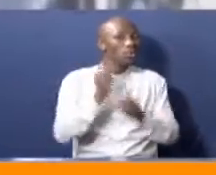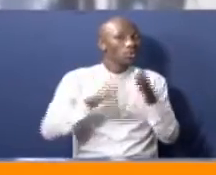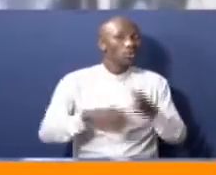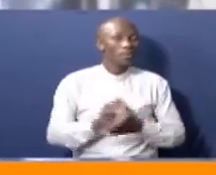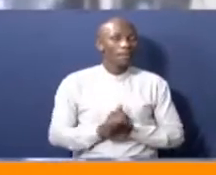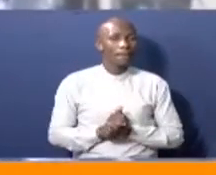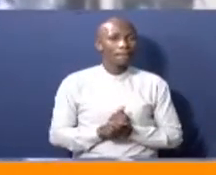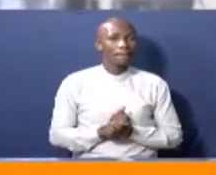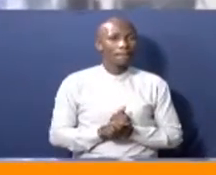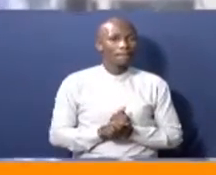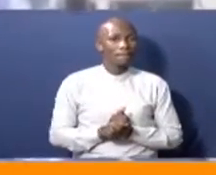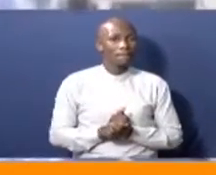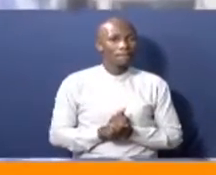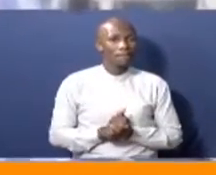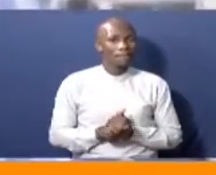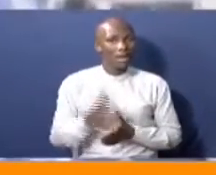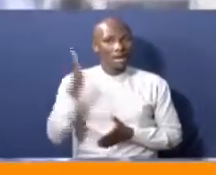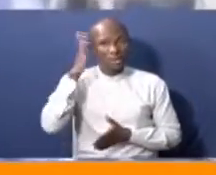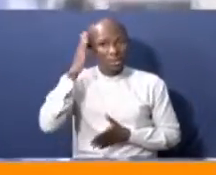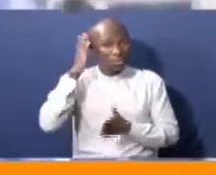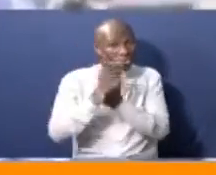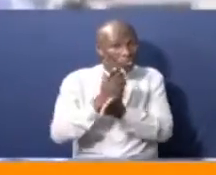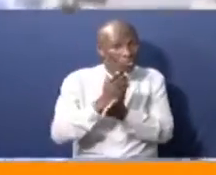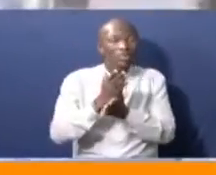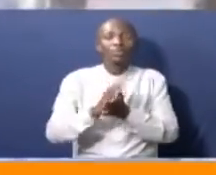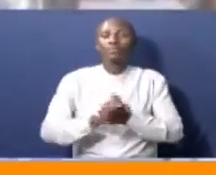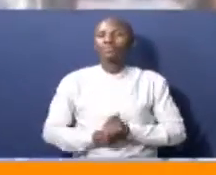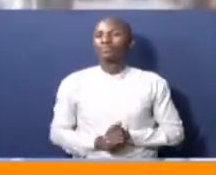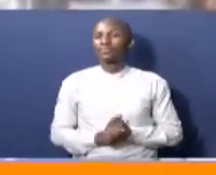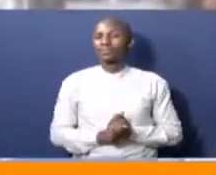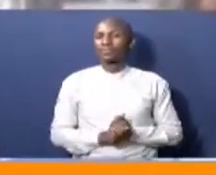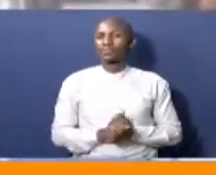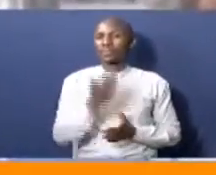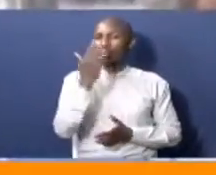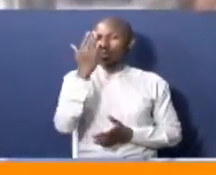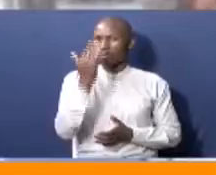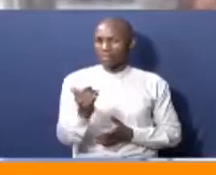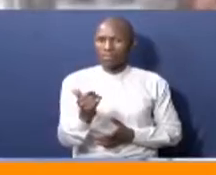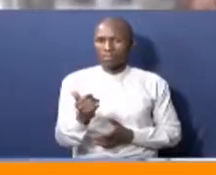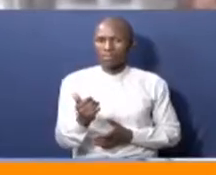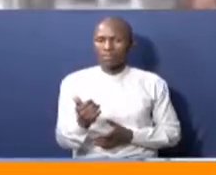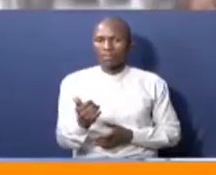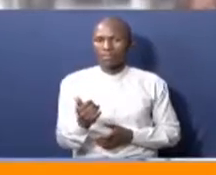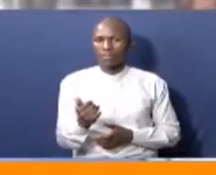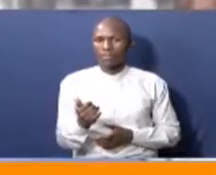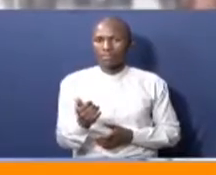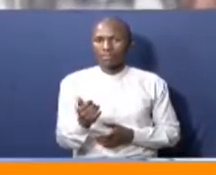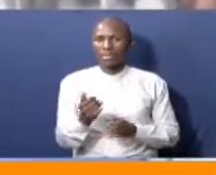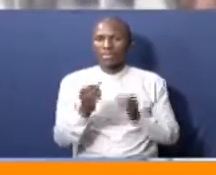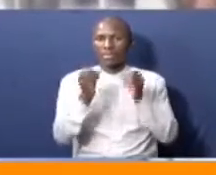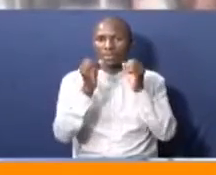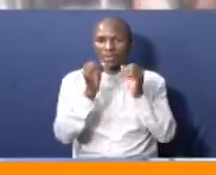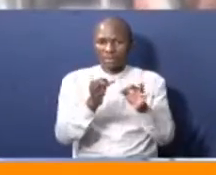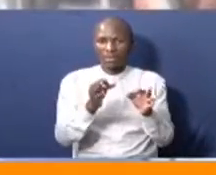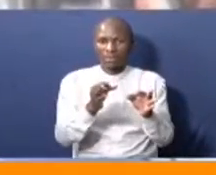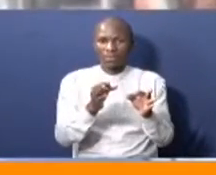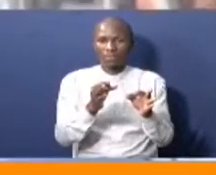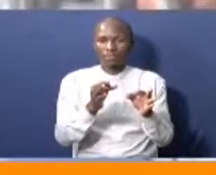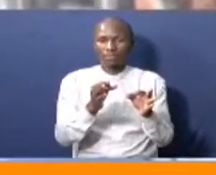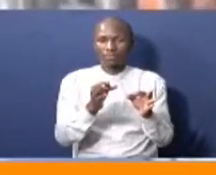msichana kama. Umefahamu? Ndio. Nani akubali na mimi? Nani akubali na mimi hiyo